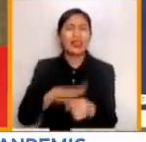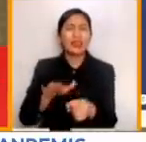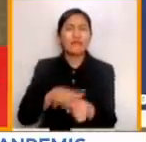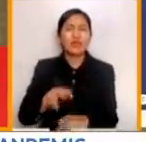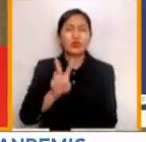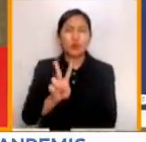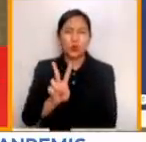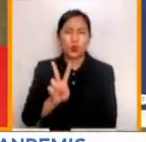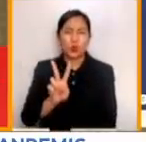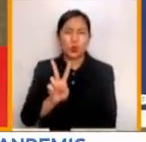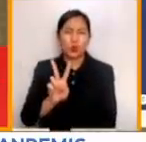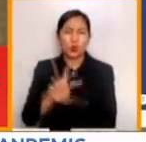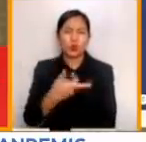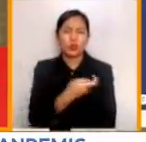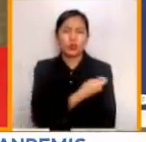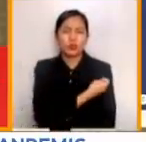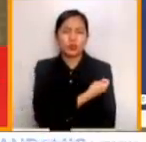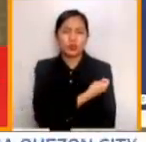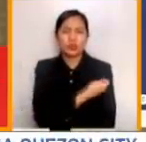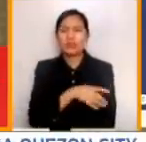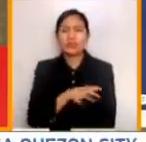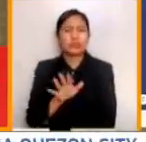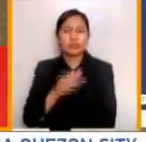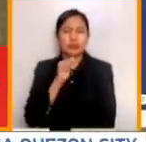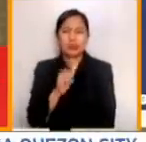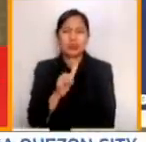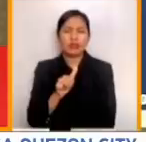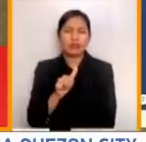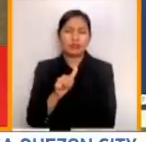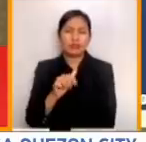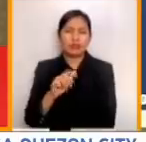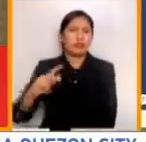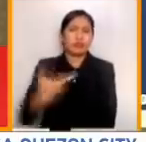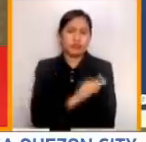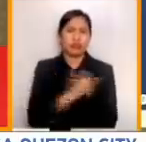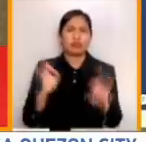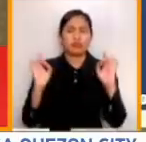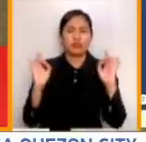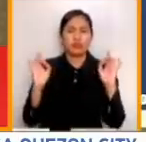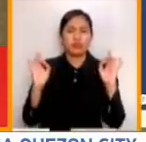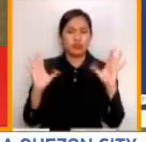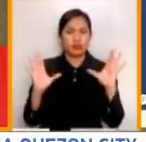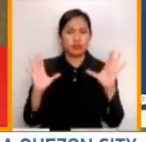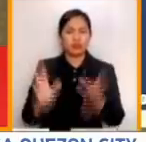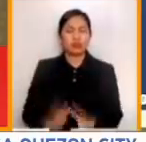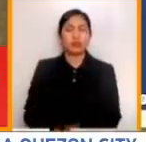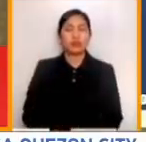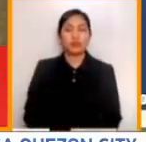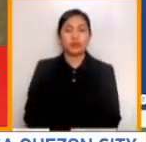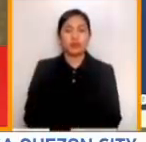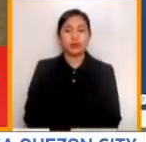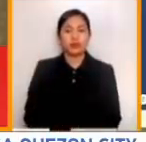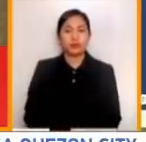2 doses. Huwag ninyong surahan. Delikado. At alam mo,